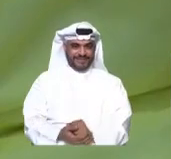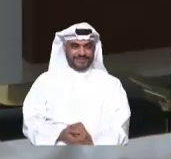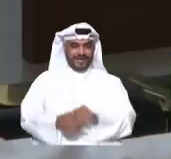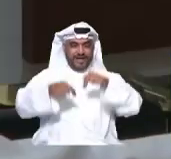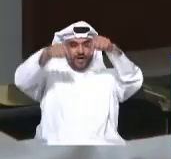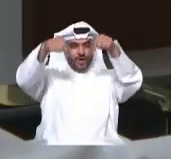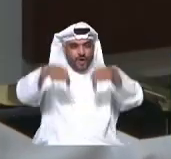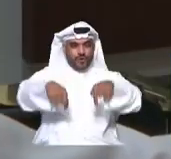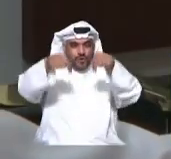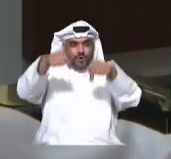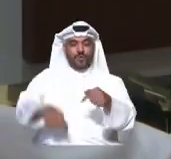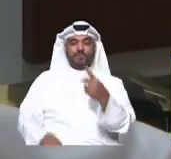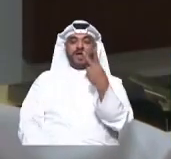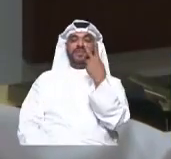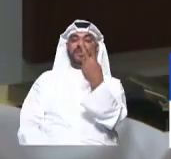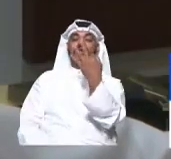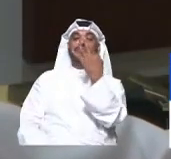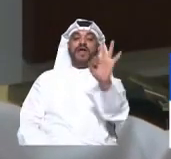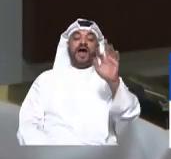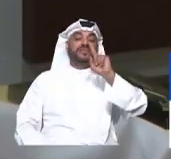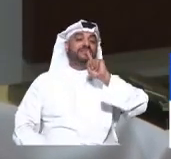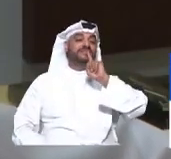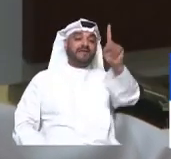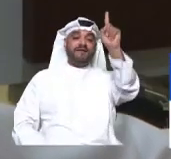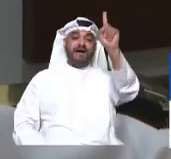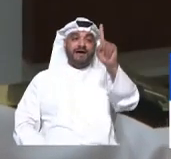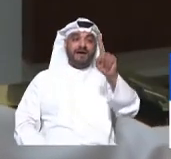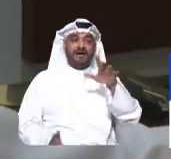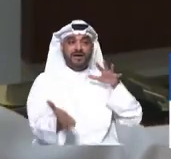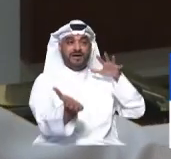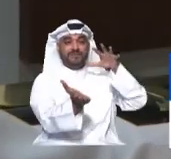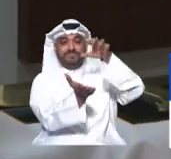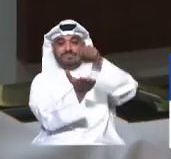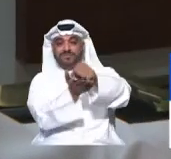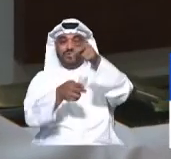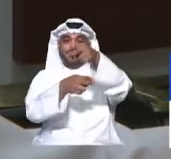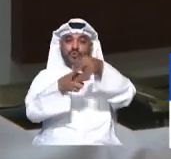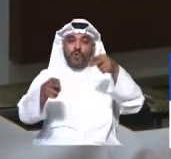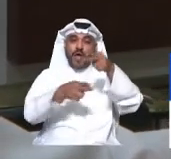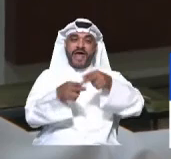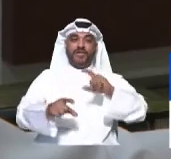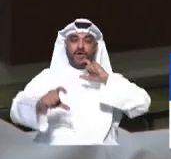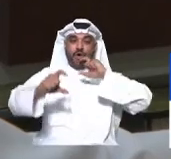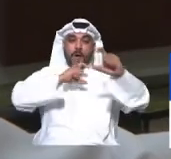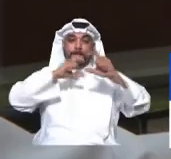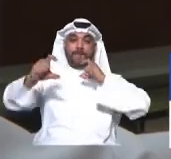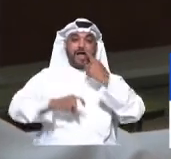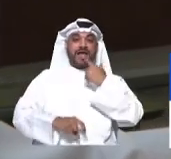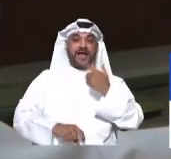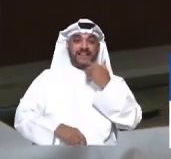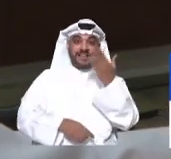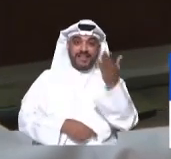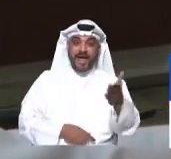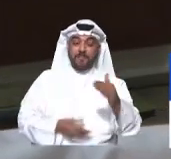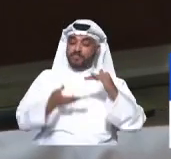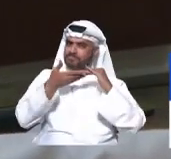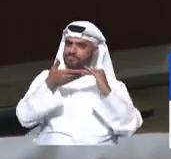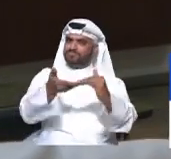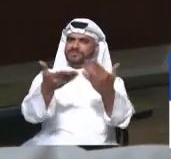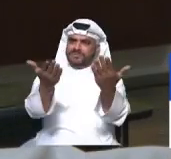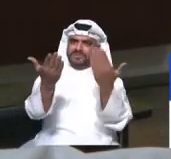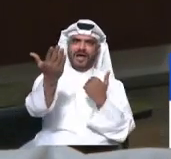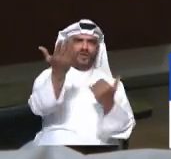علينا 32 سنة على ذكرى الغزو العراقي الغاشم على دولة الكويت، وبنك الدم المركزي نظم هذه الحملة للتبرع